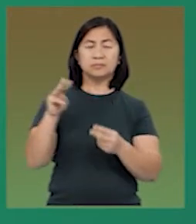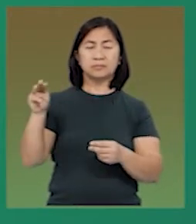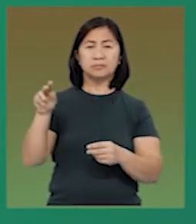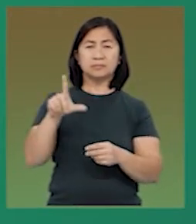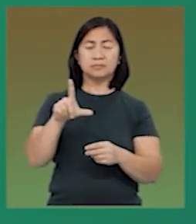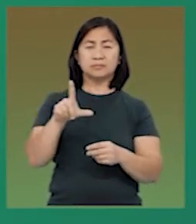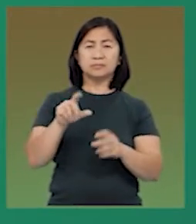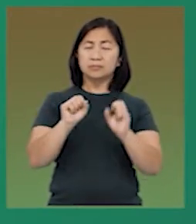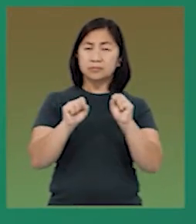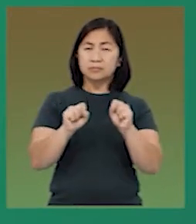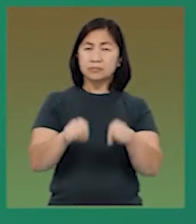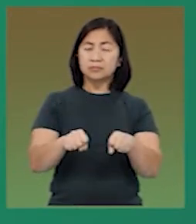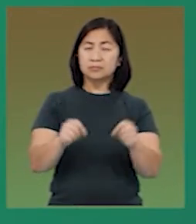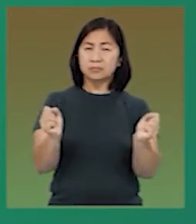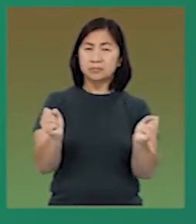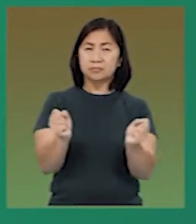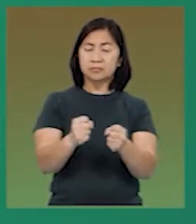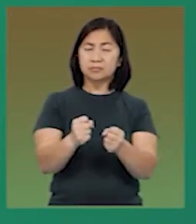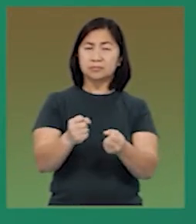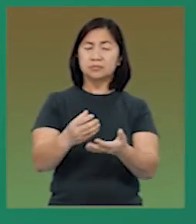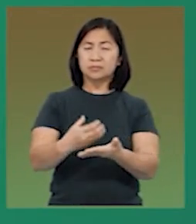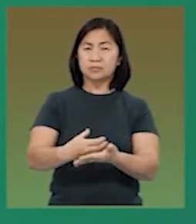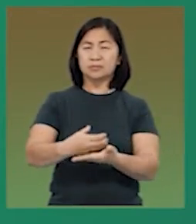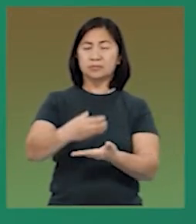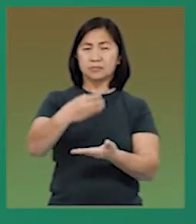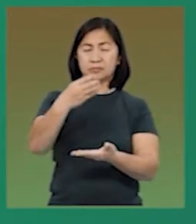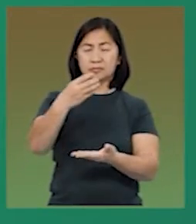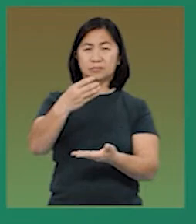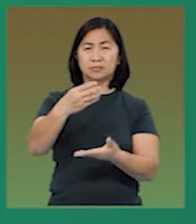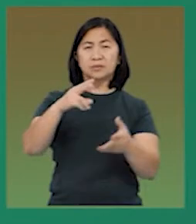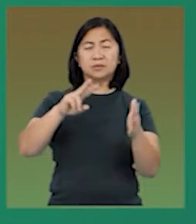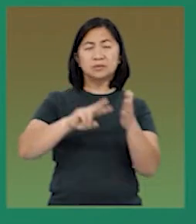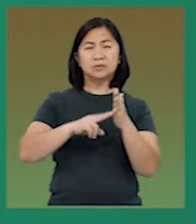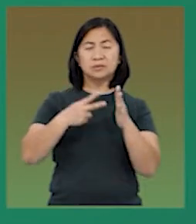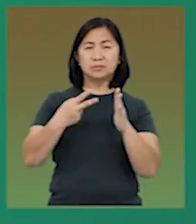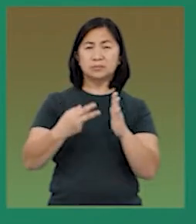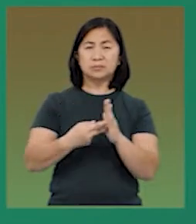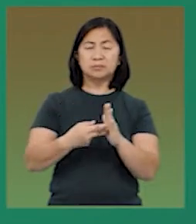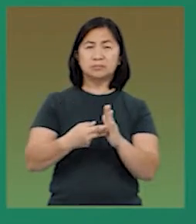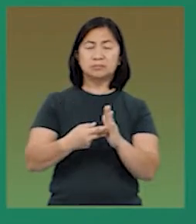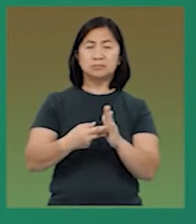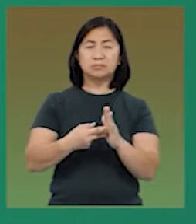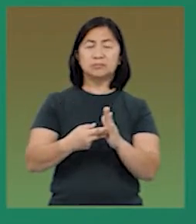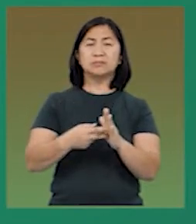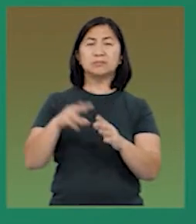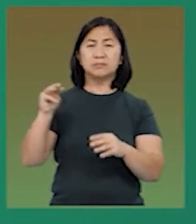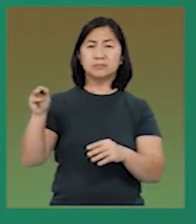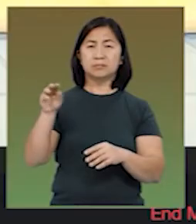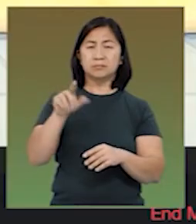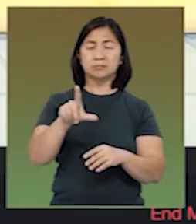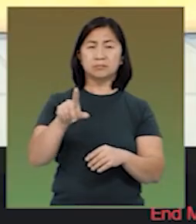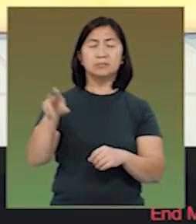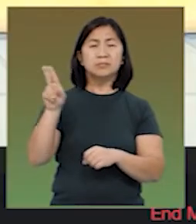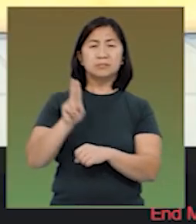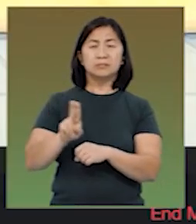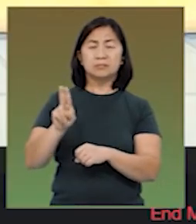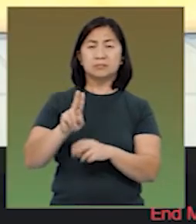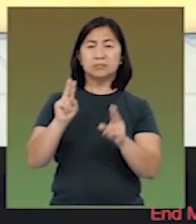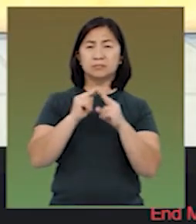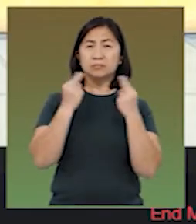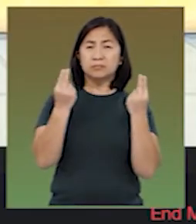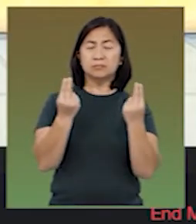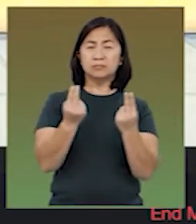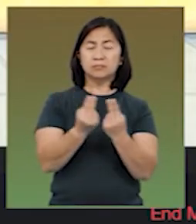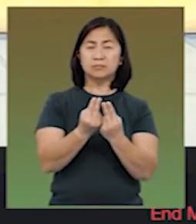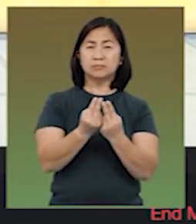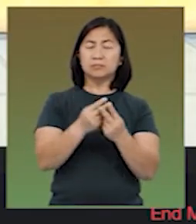Milliliter is used to measure the capacity of small containers. Ibig sabihin, milliliter ang ginagamit